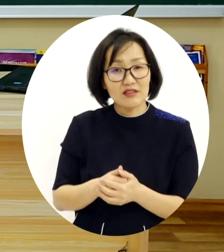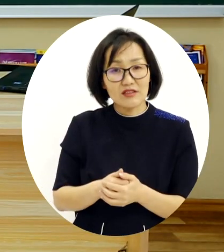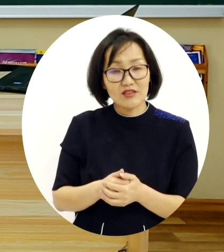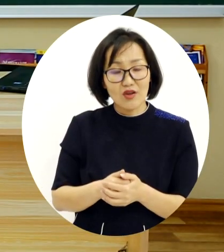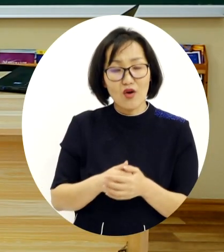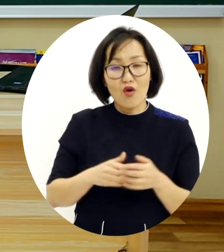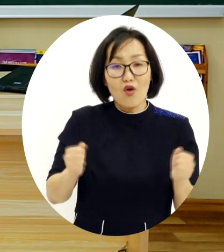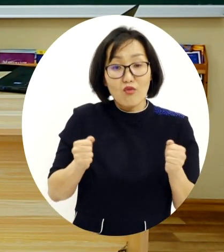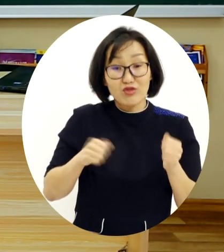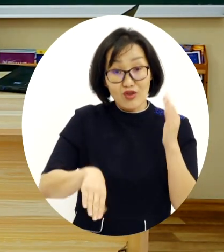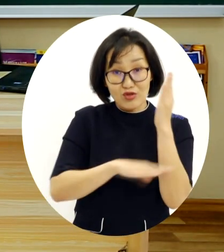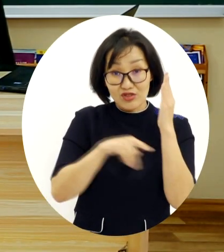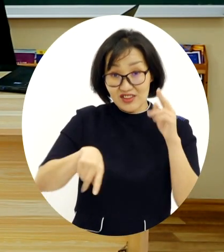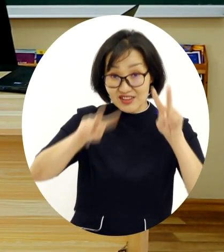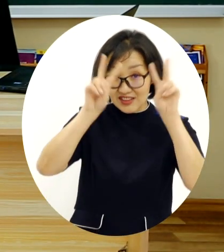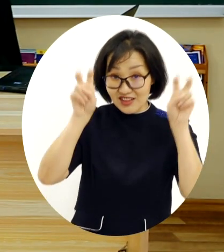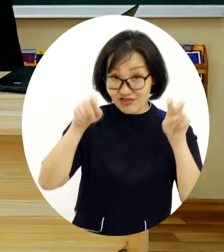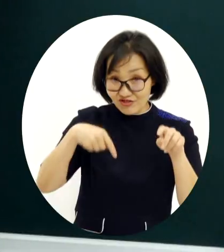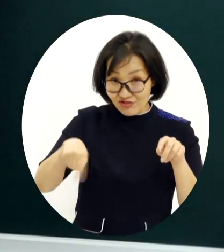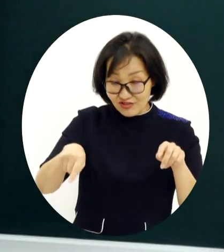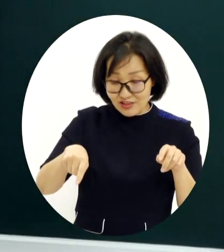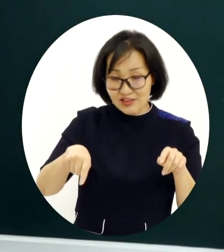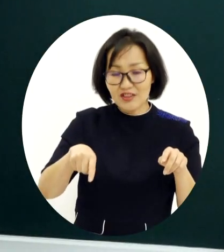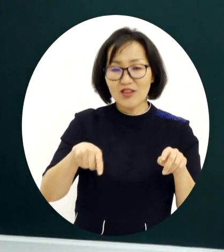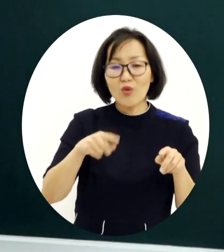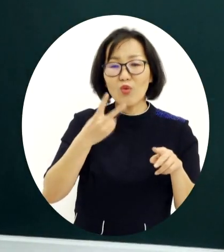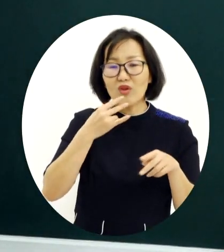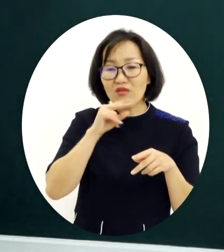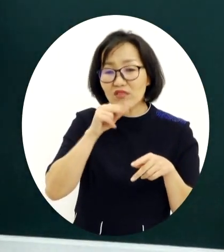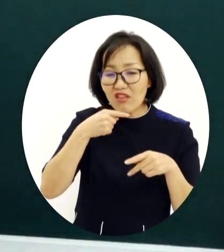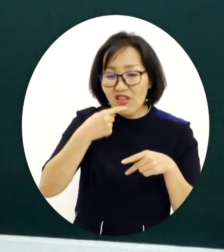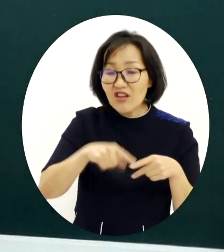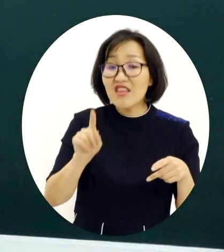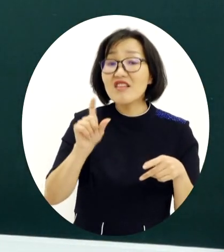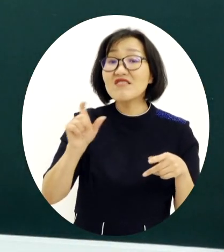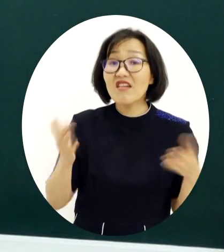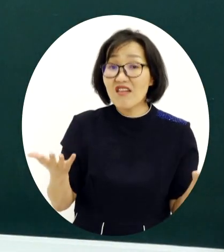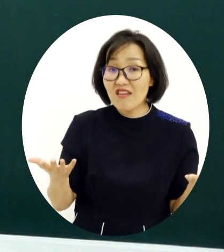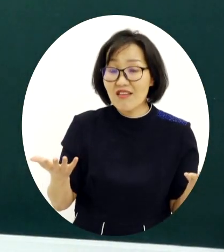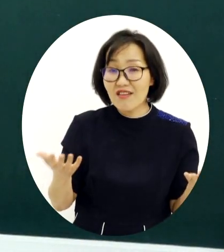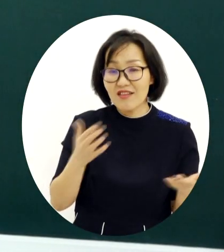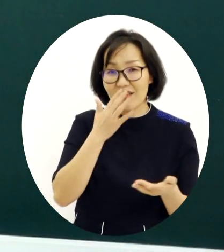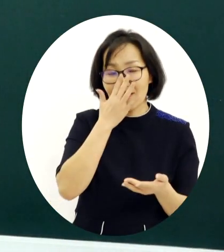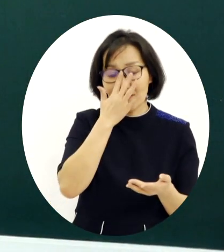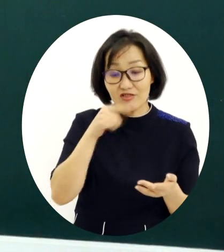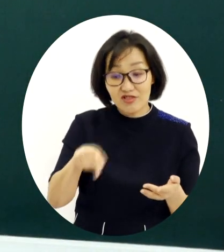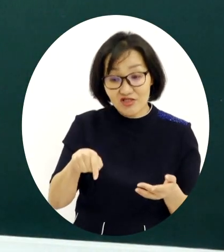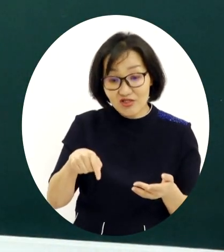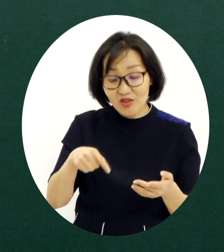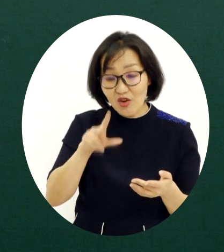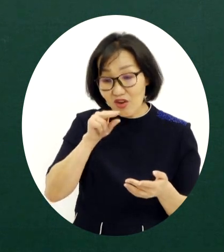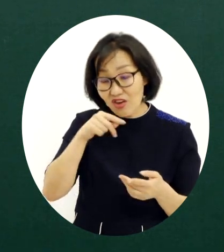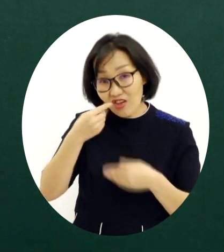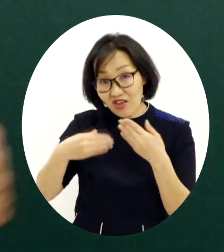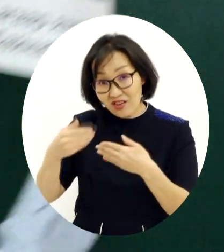Өвлийн өдөр гэсэн ихийн үйл явдал хизээ болж байна. Мөн энэ үйл